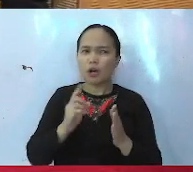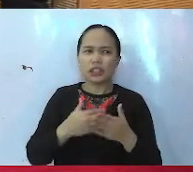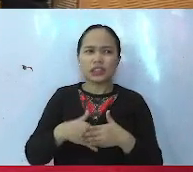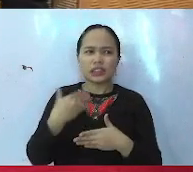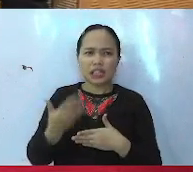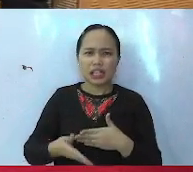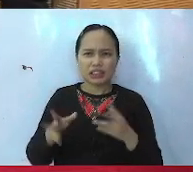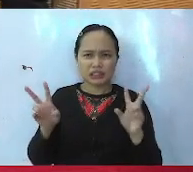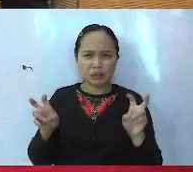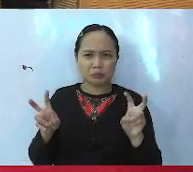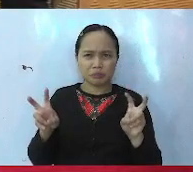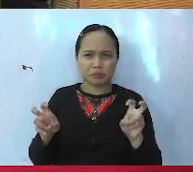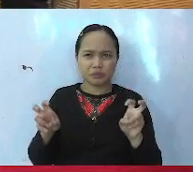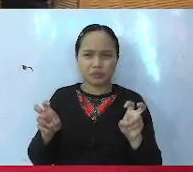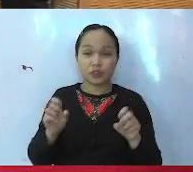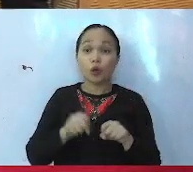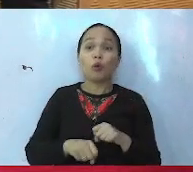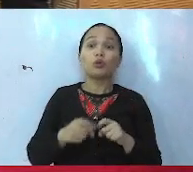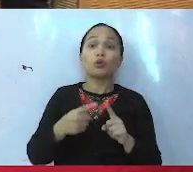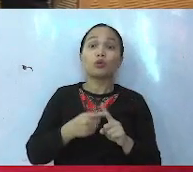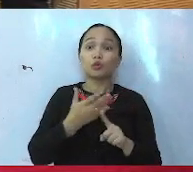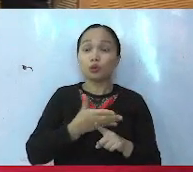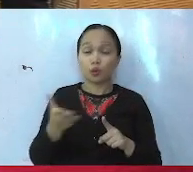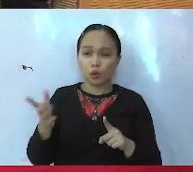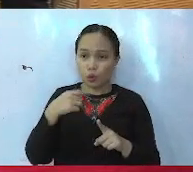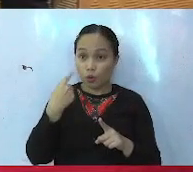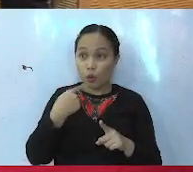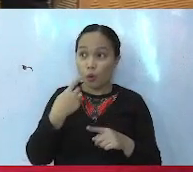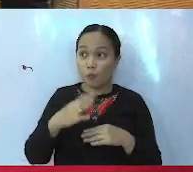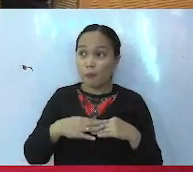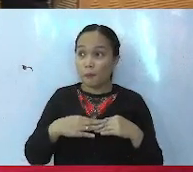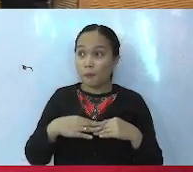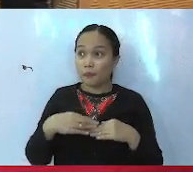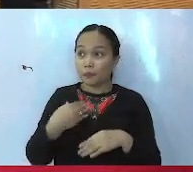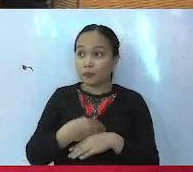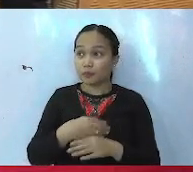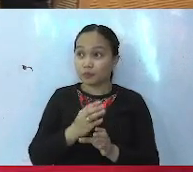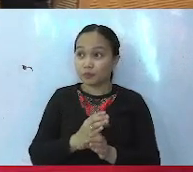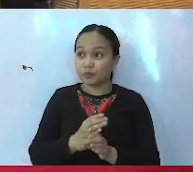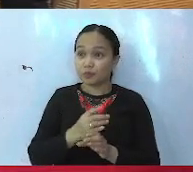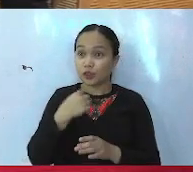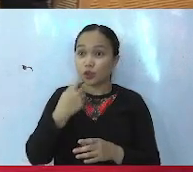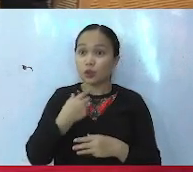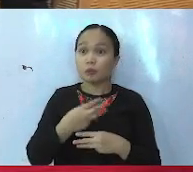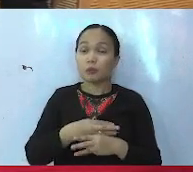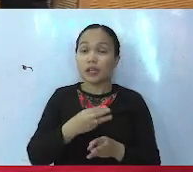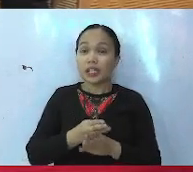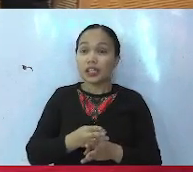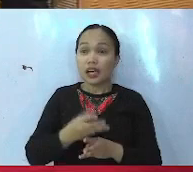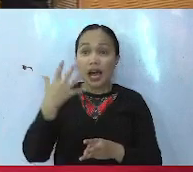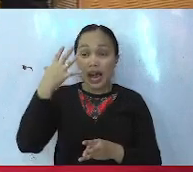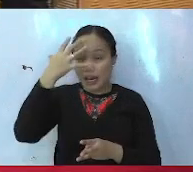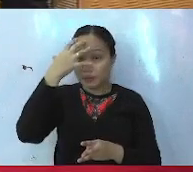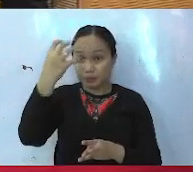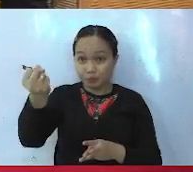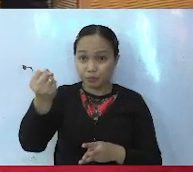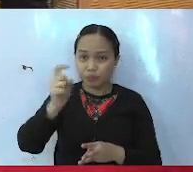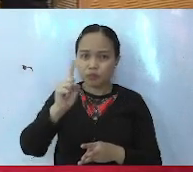that's right, that's right. That's right. Kaya kung kayo nagbumubuo ng ano, kung kayo anong tawag doon, nag-i-insight. Yo, by the way, I would like